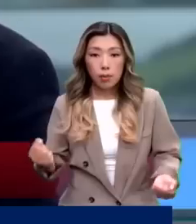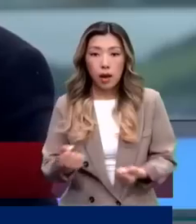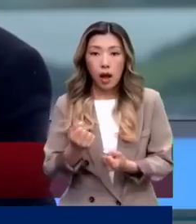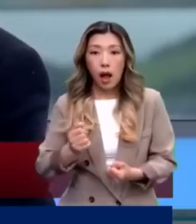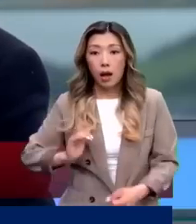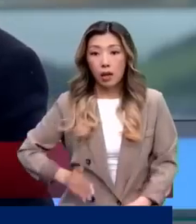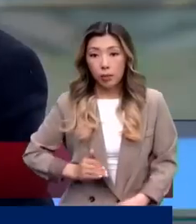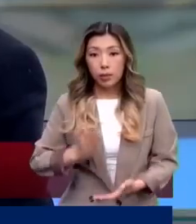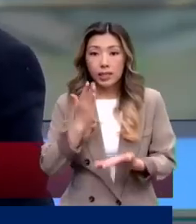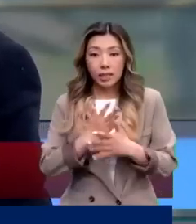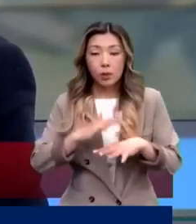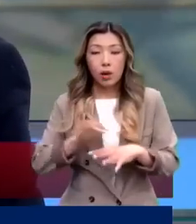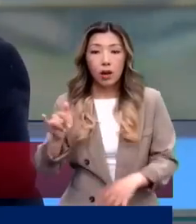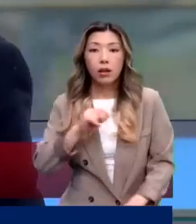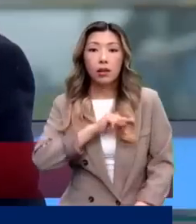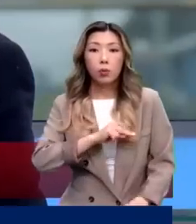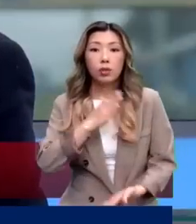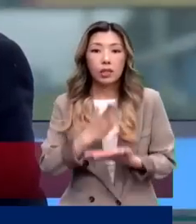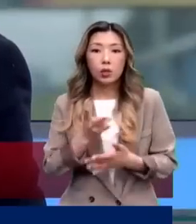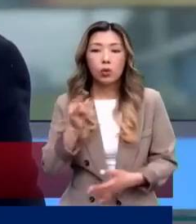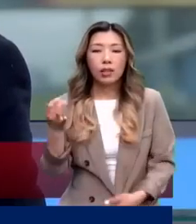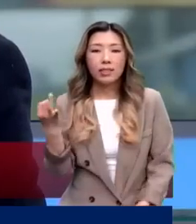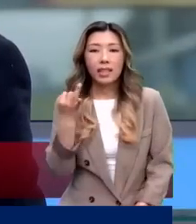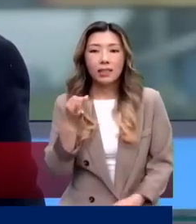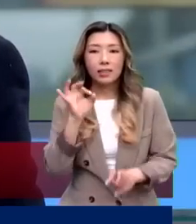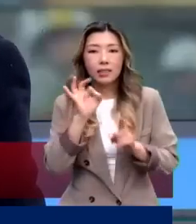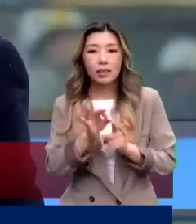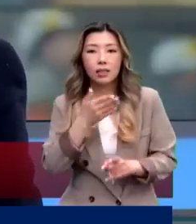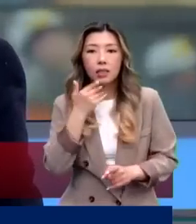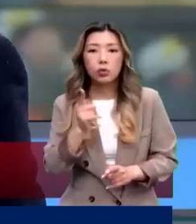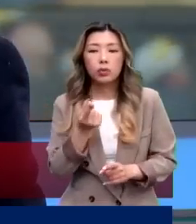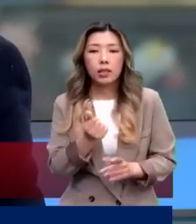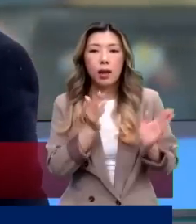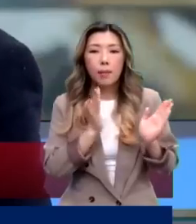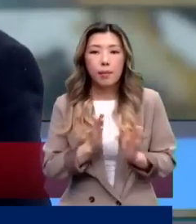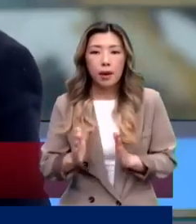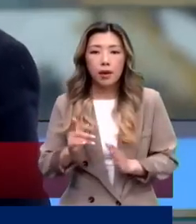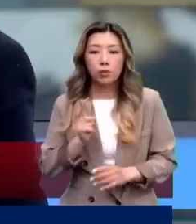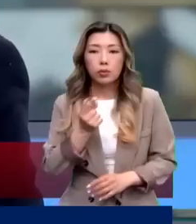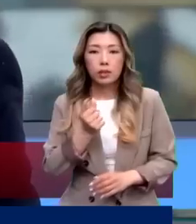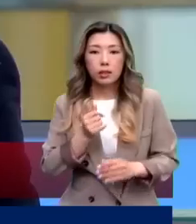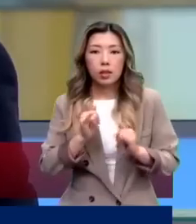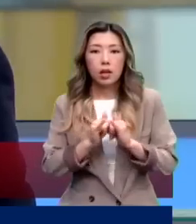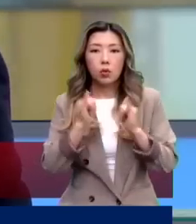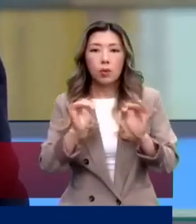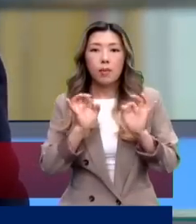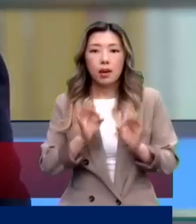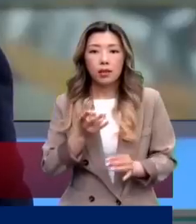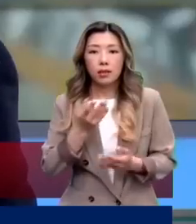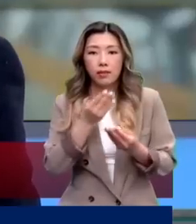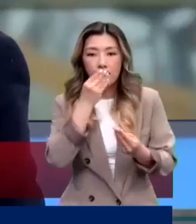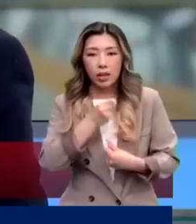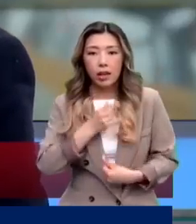они работают, но они не заинтересованы в создании потока денежного, правильного денежного потока для реального сектора